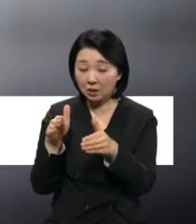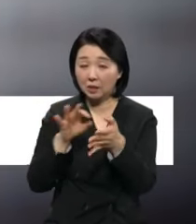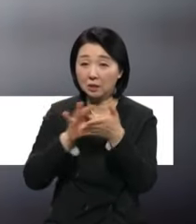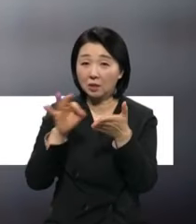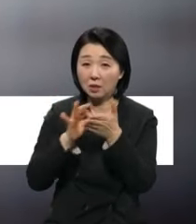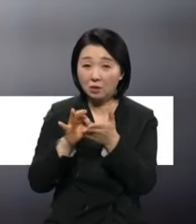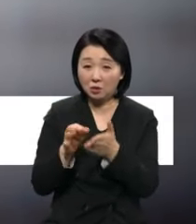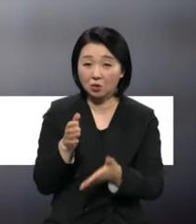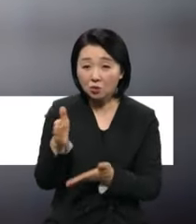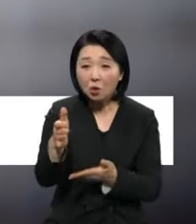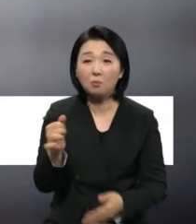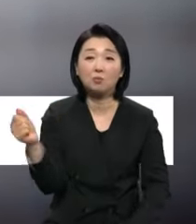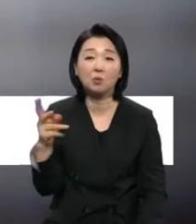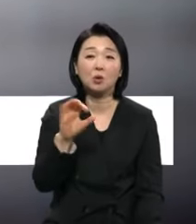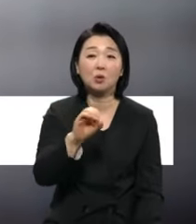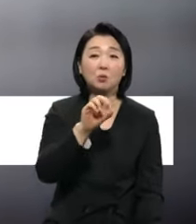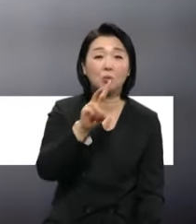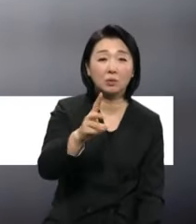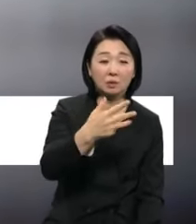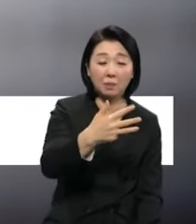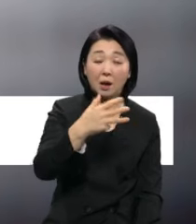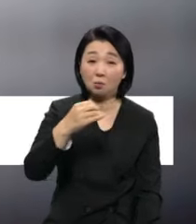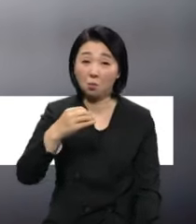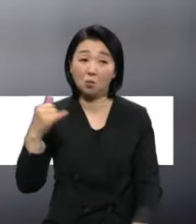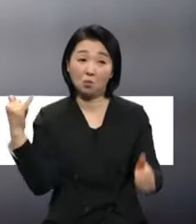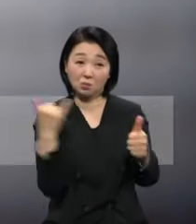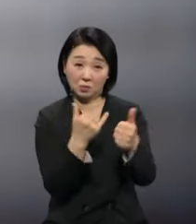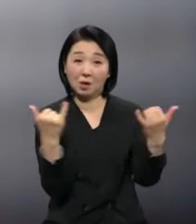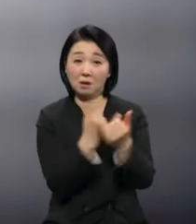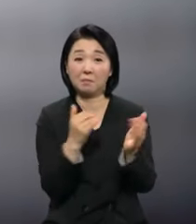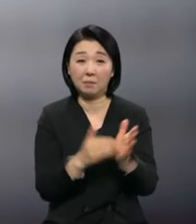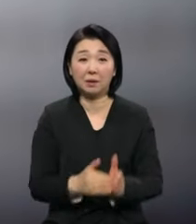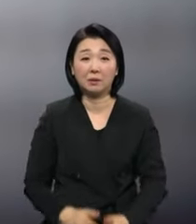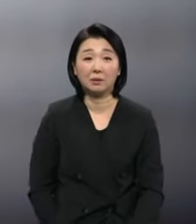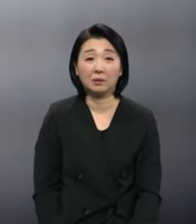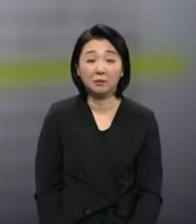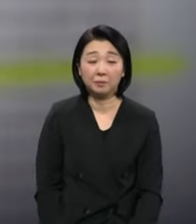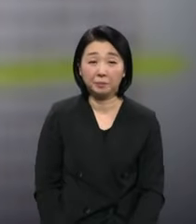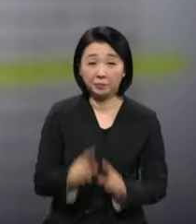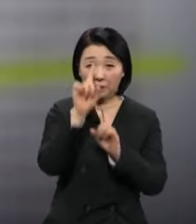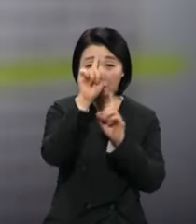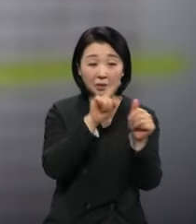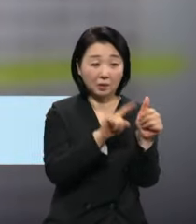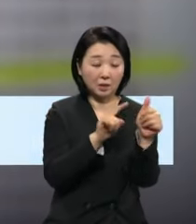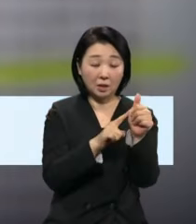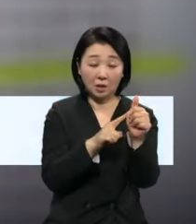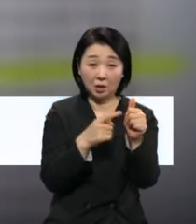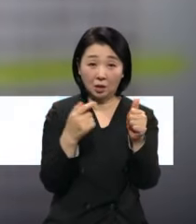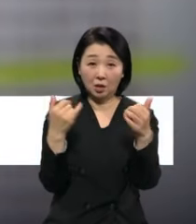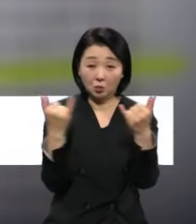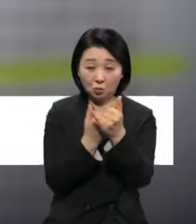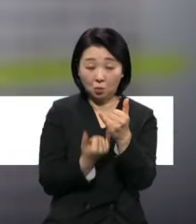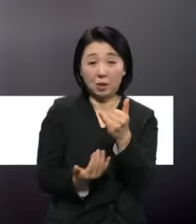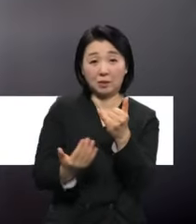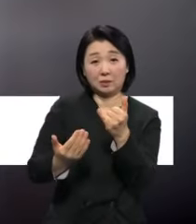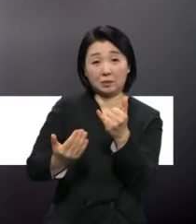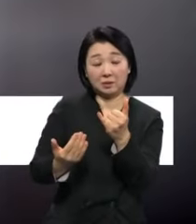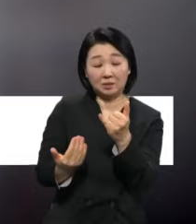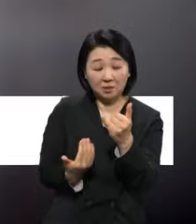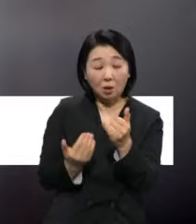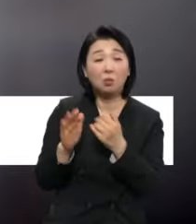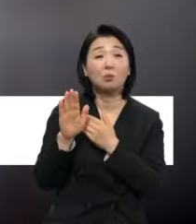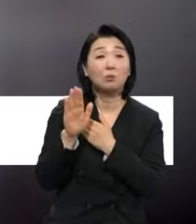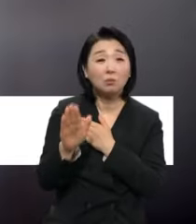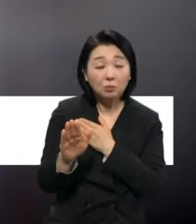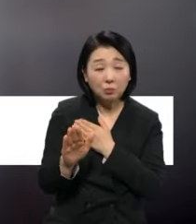번호인 02-800으로 걸려온 전화를 받았습니다. 이 전 장관은 이 통화 직후 보좌관의 휴대전화로